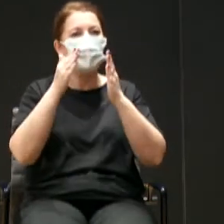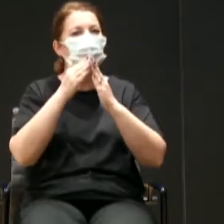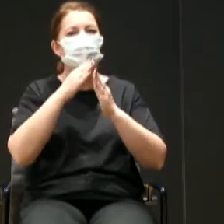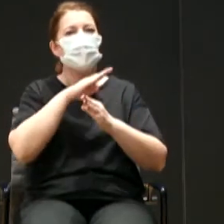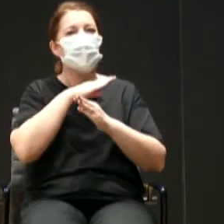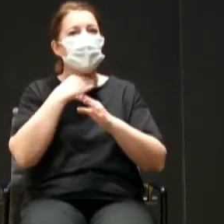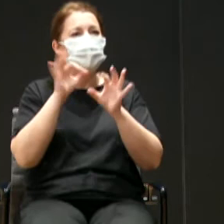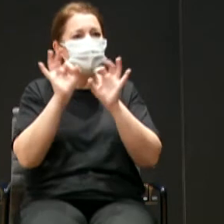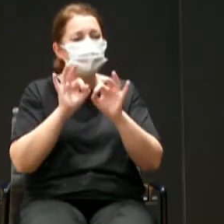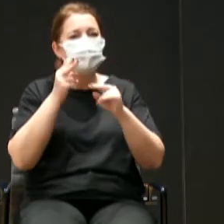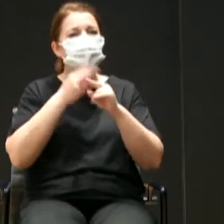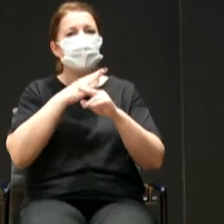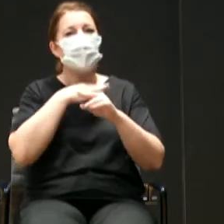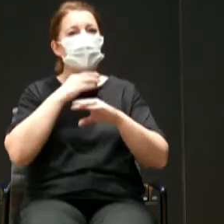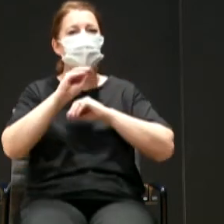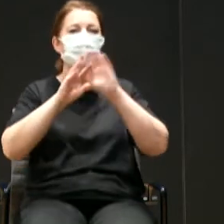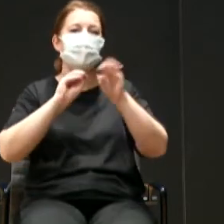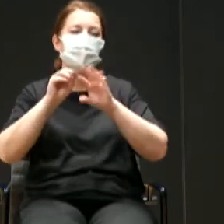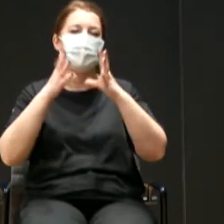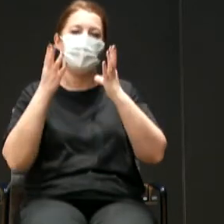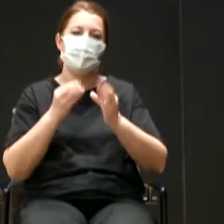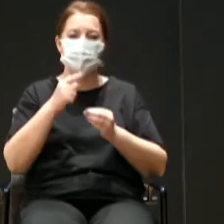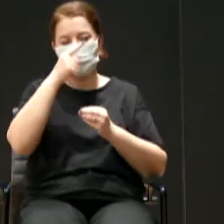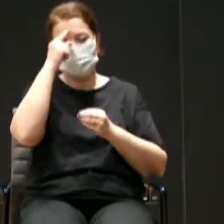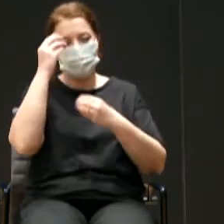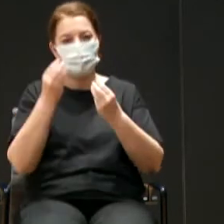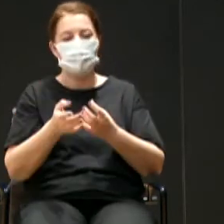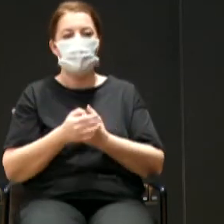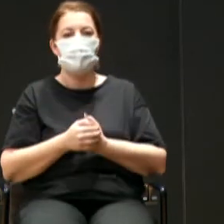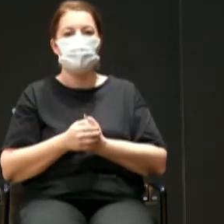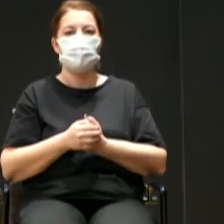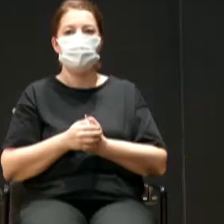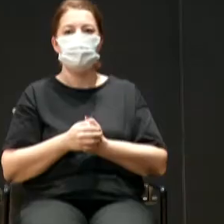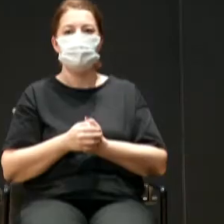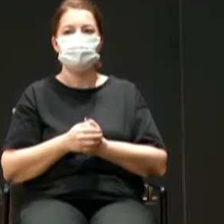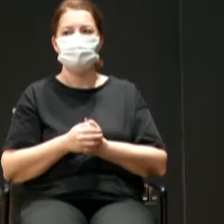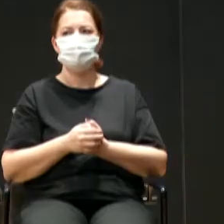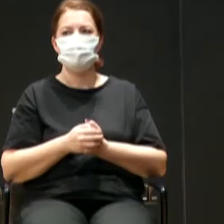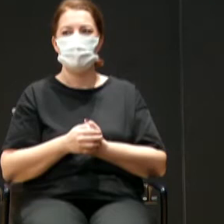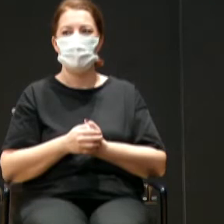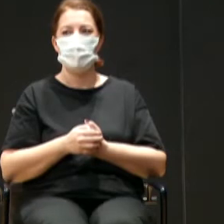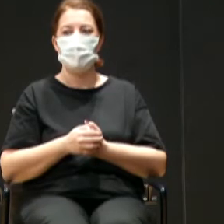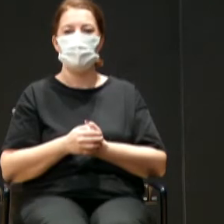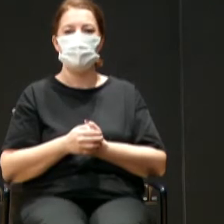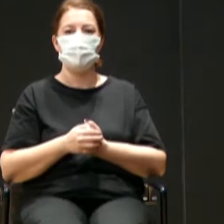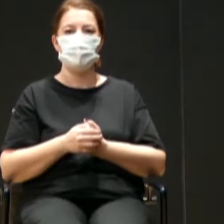insanlarımıza hızlı bir şekilde et girmesine olanak sağlayalım. Evet. Neşet Bey buyurun.